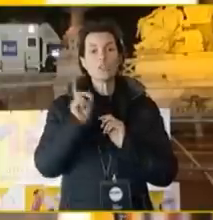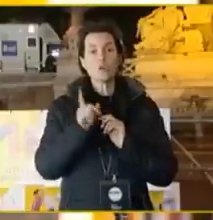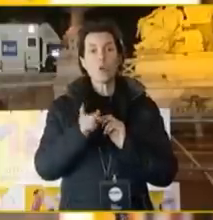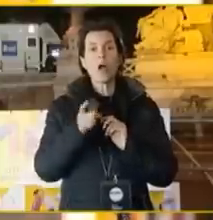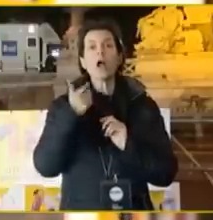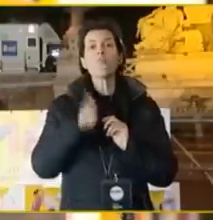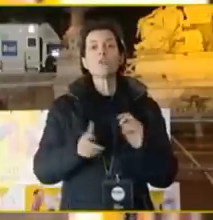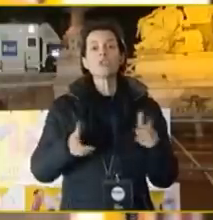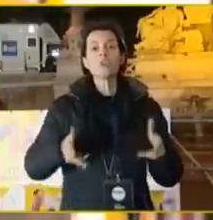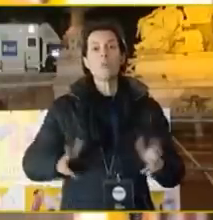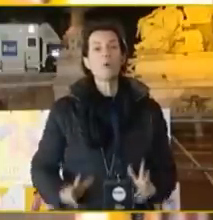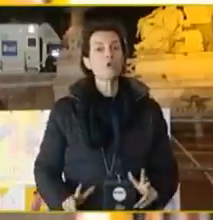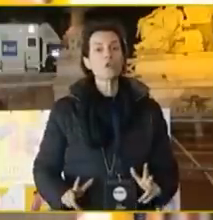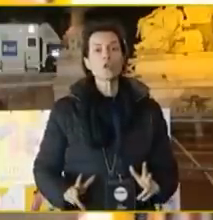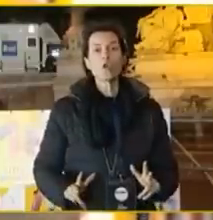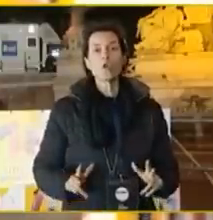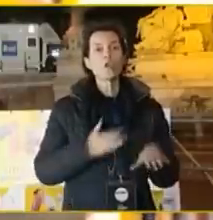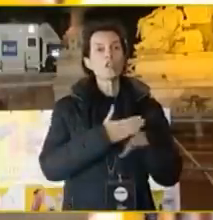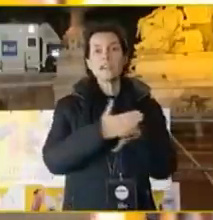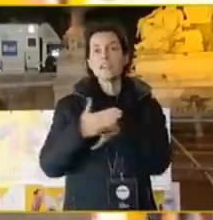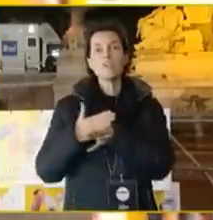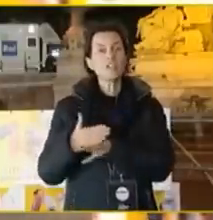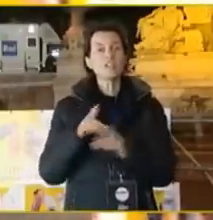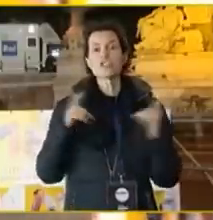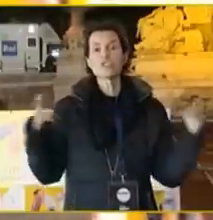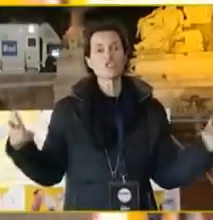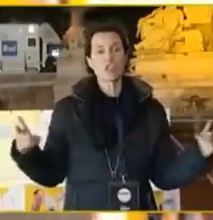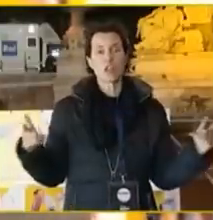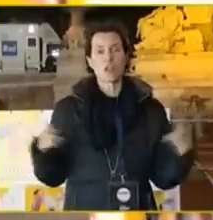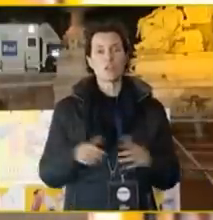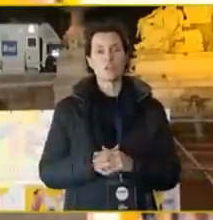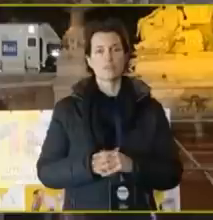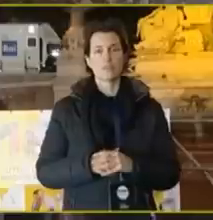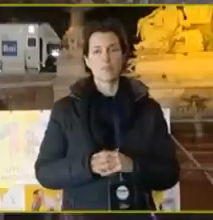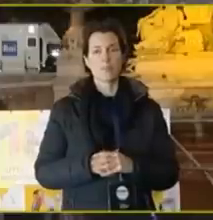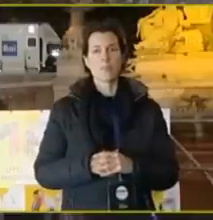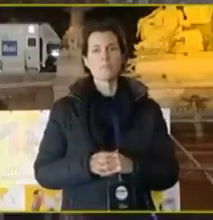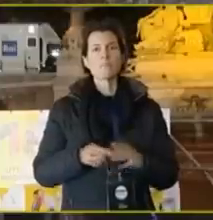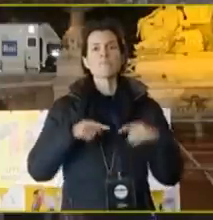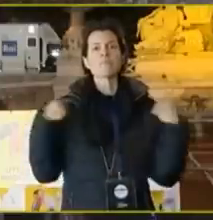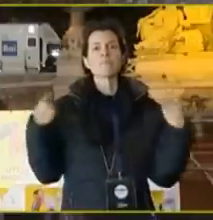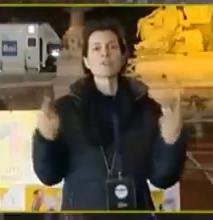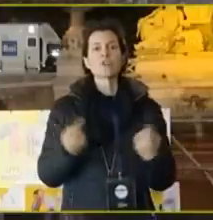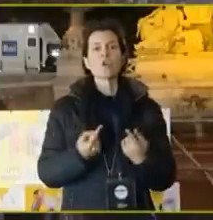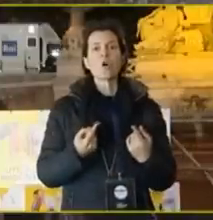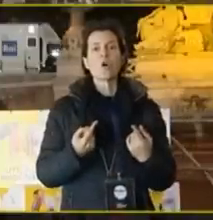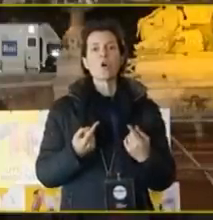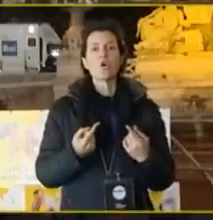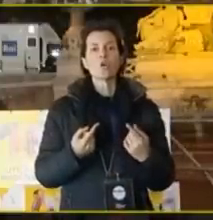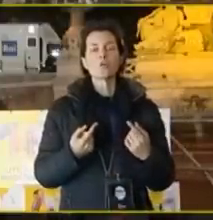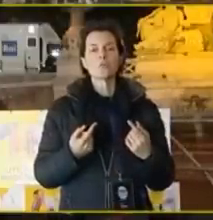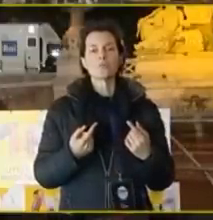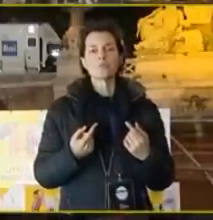poltrone da spartire il giorno dopo le elezioni. noi ci possiamo